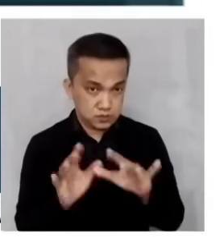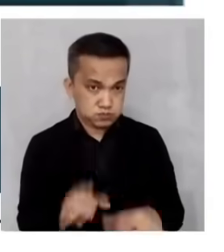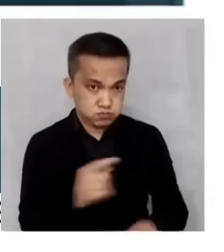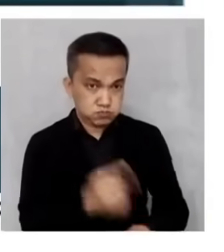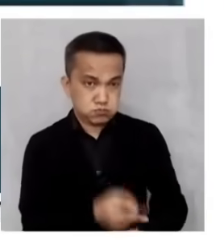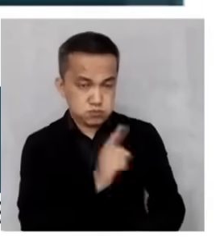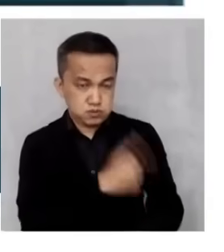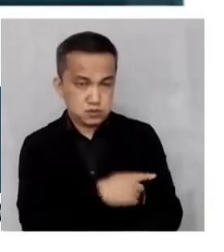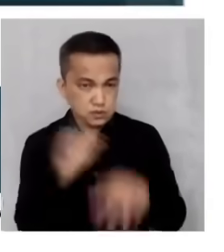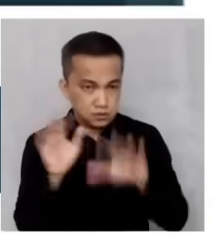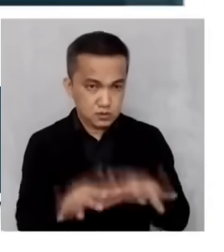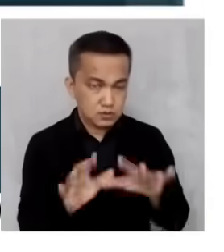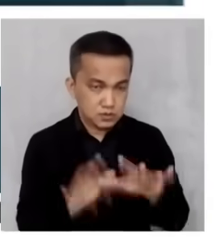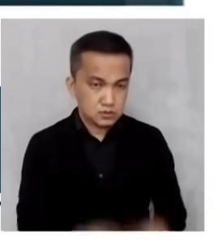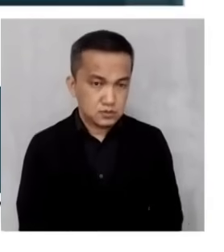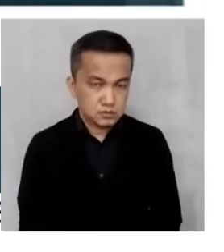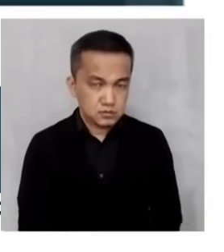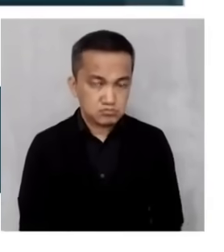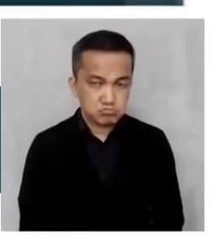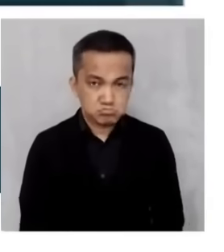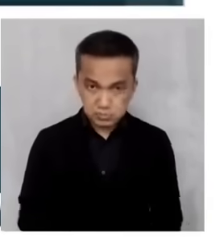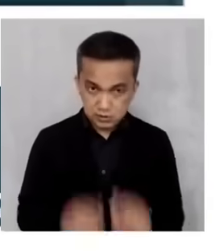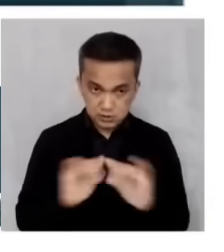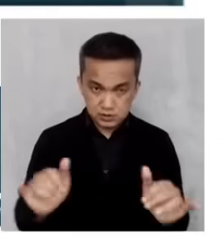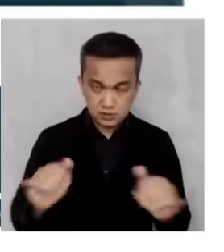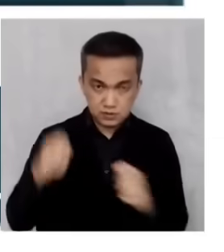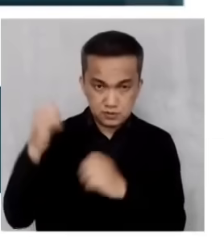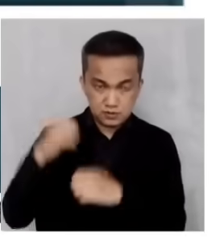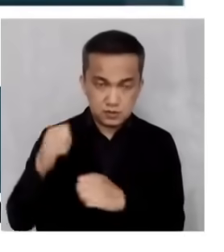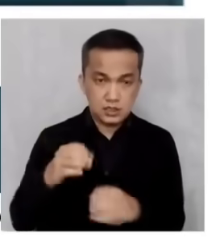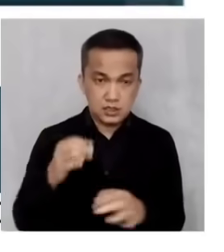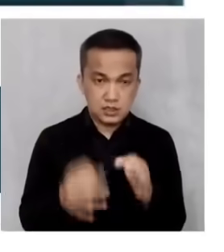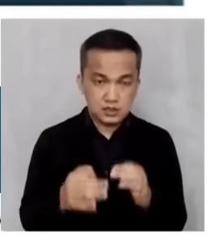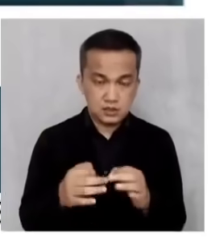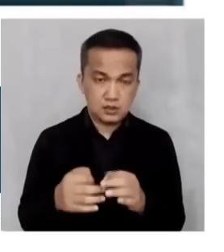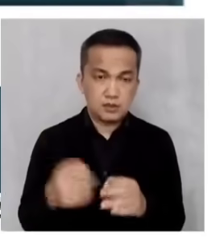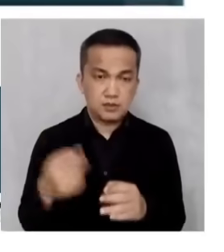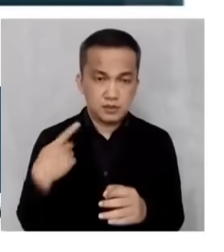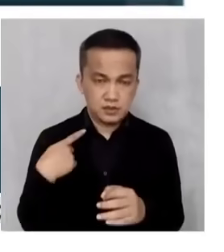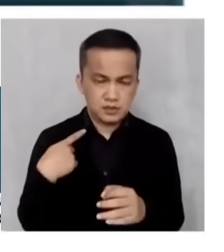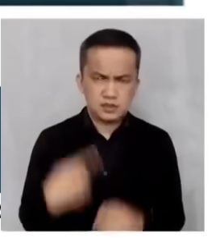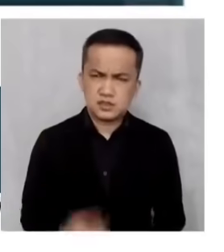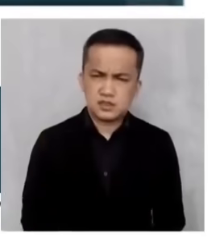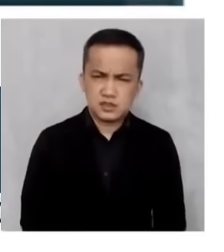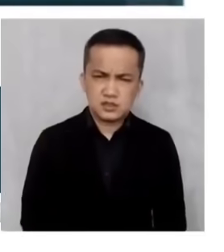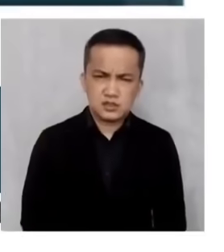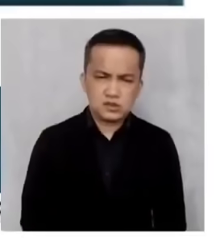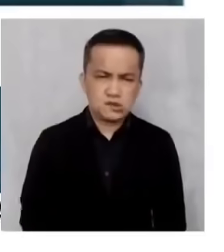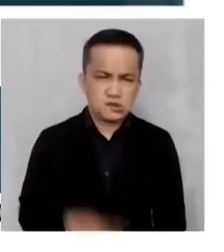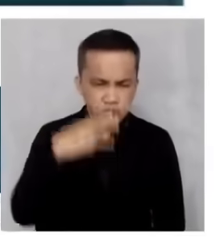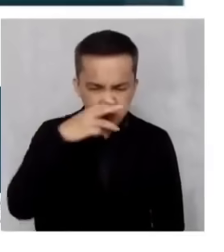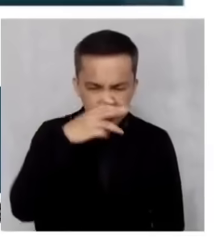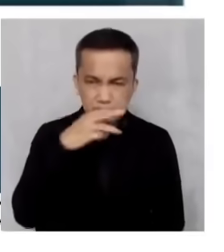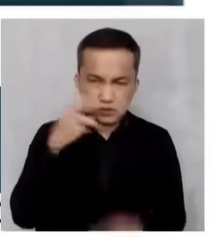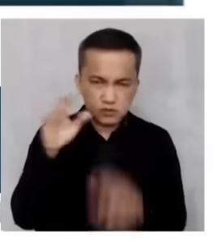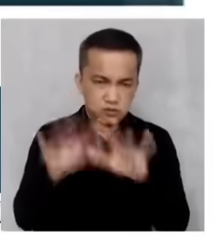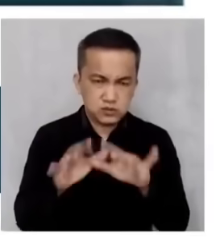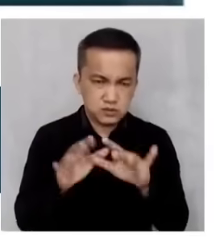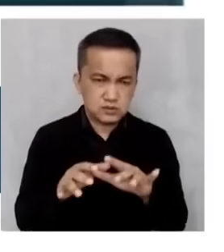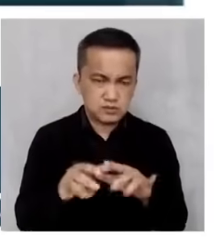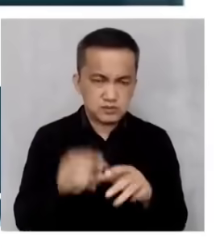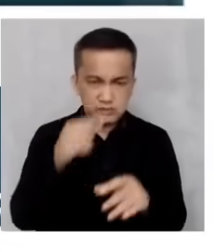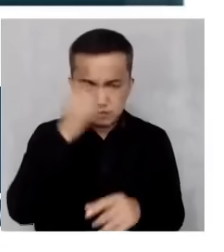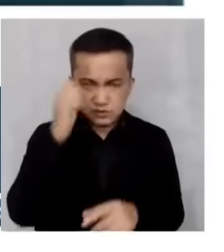na ulan, ganun din ho ba ang aasahan kapag nagkaroon ng freak weather or downpour dulot ng El